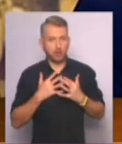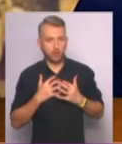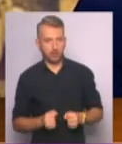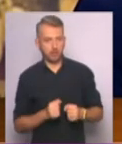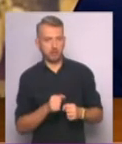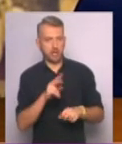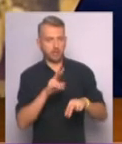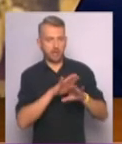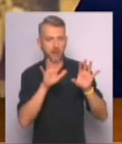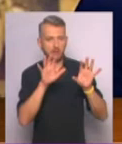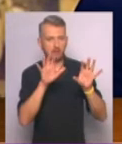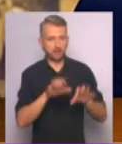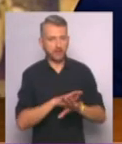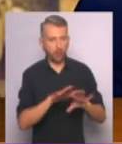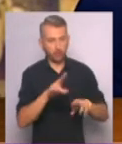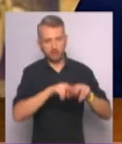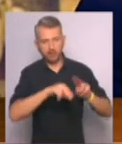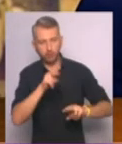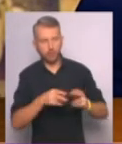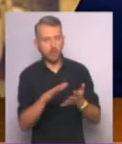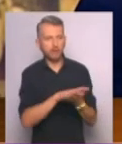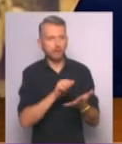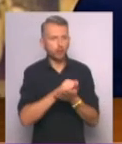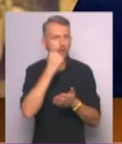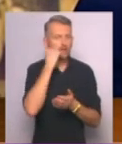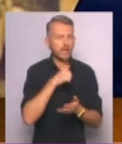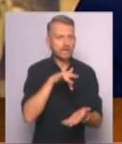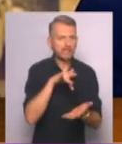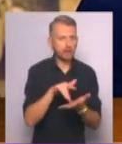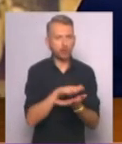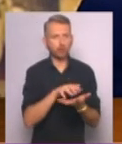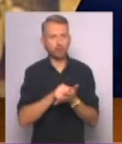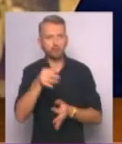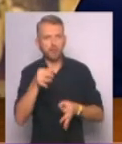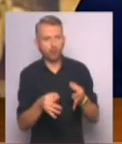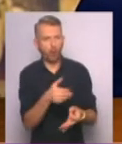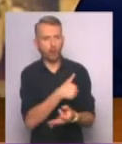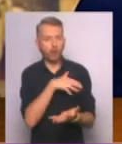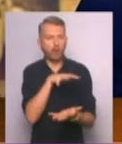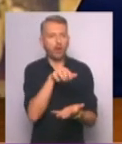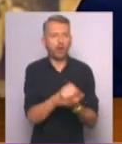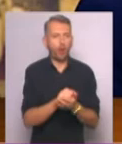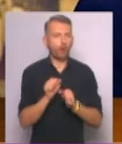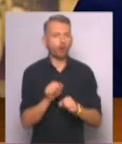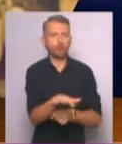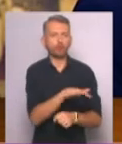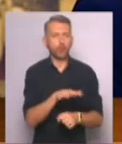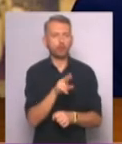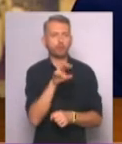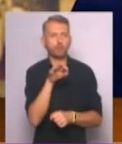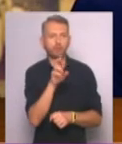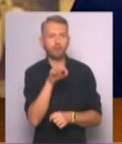які руйнують наш старий центр, які руйнують природу, які зазіхають навіть на охоронну зону ботанічного саду, який